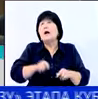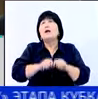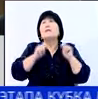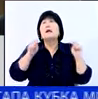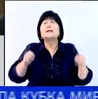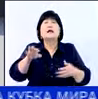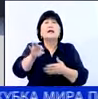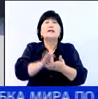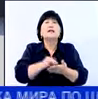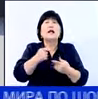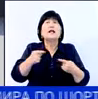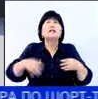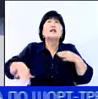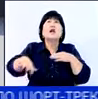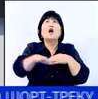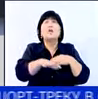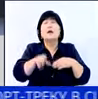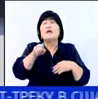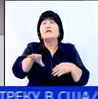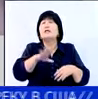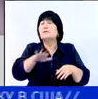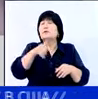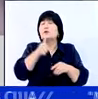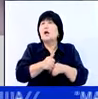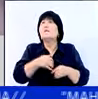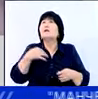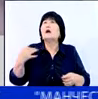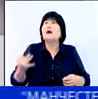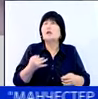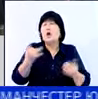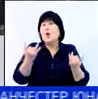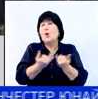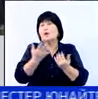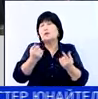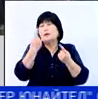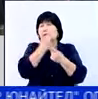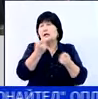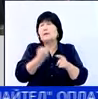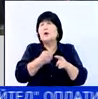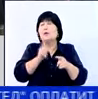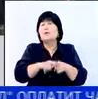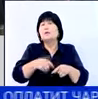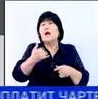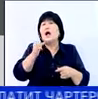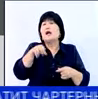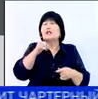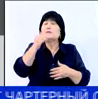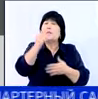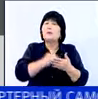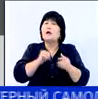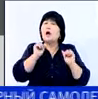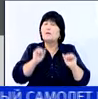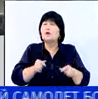проходили сразу на нескольких площадках. Везде был самый живой интерес. Гости получили информацию об академических программах,